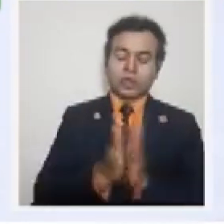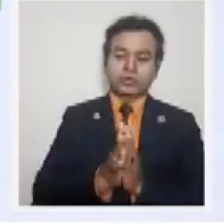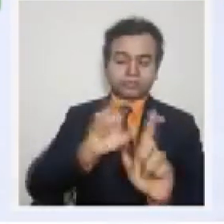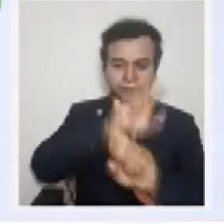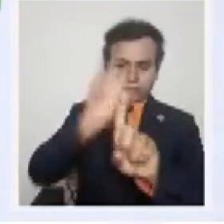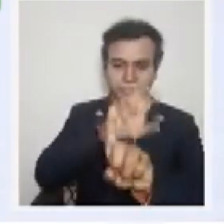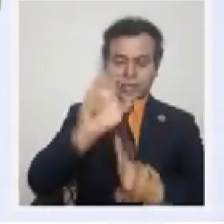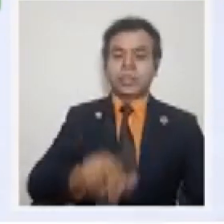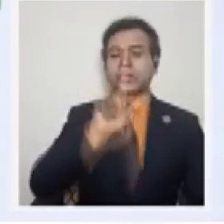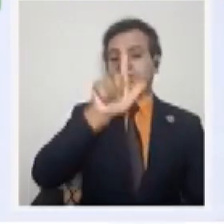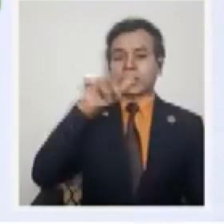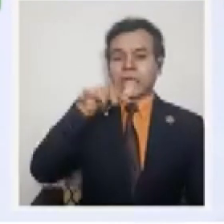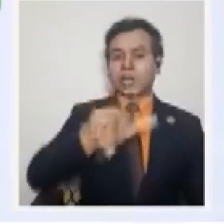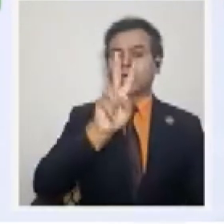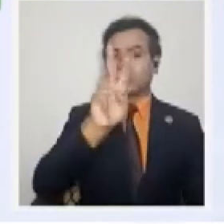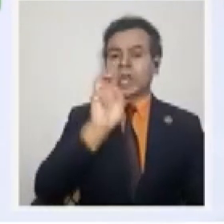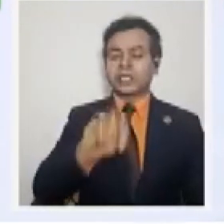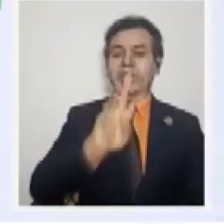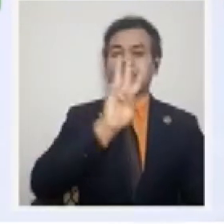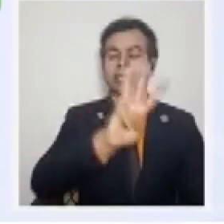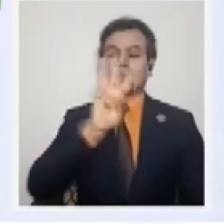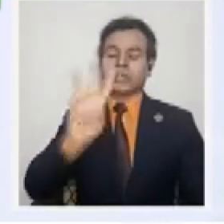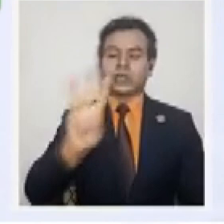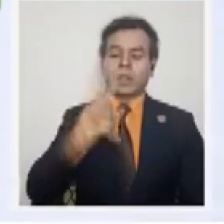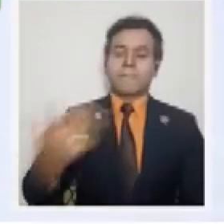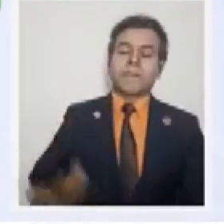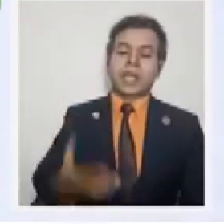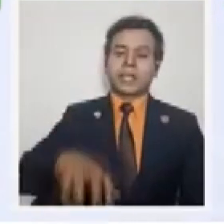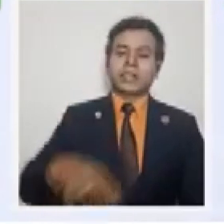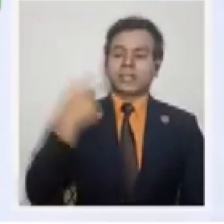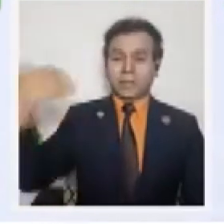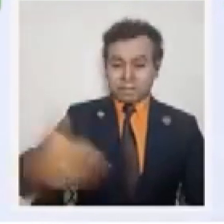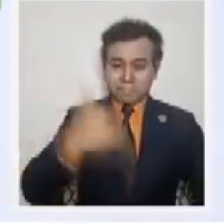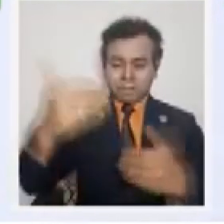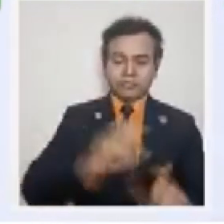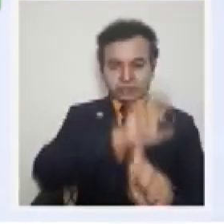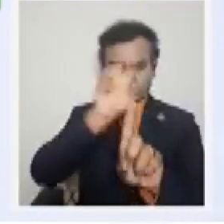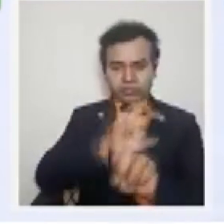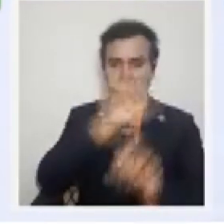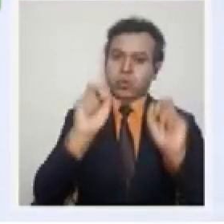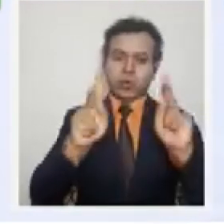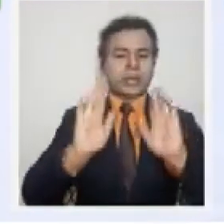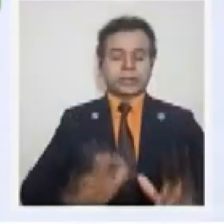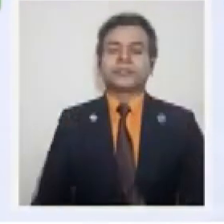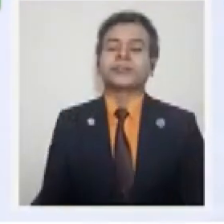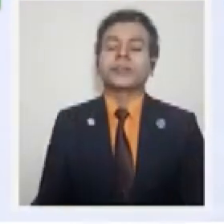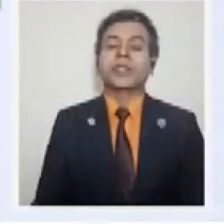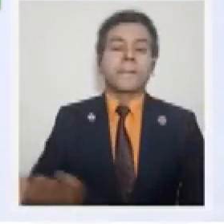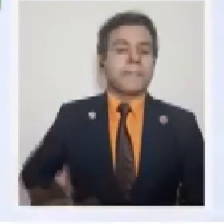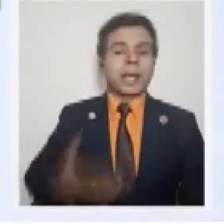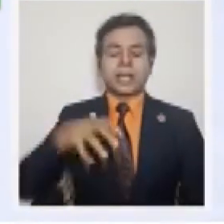পর্যন্ত বিমানবন্দর, স্থলবন্দর, সমুদ্রবন্দর, ক্যান্টনমেন্ট রেল স্টেশনে মোট স্ক্রিনিংয়ের সংখ্যা 7,02,033